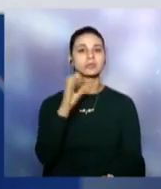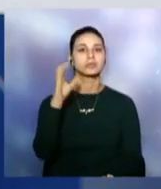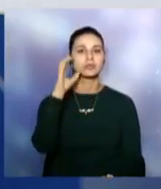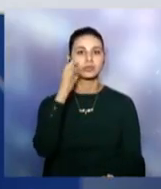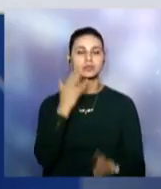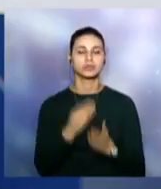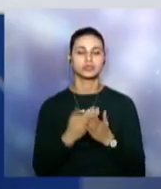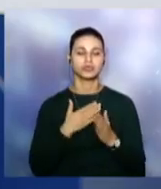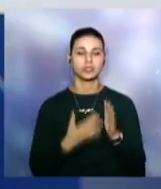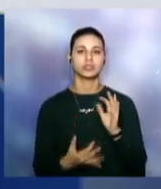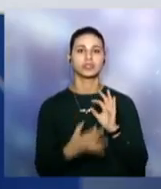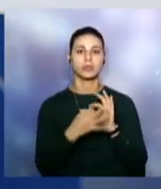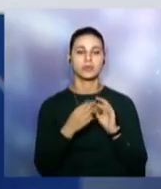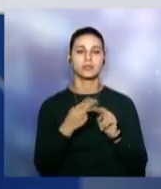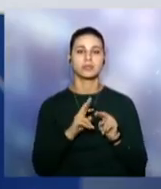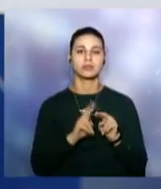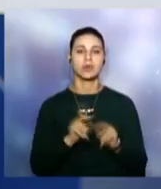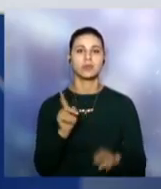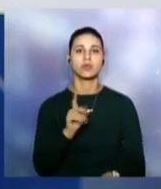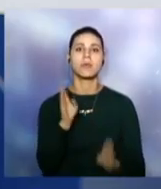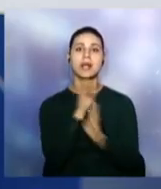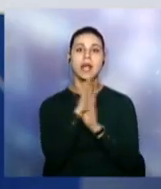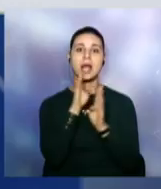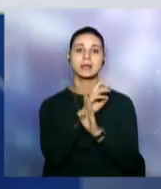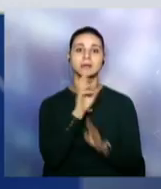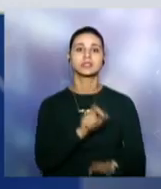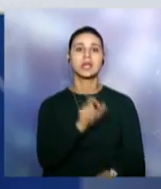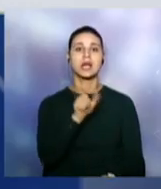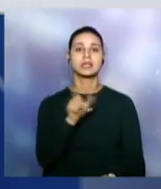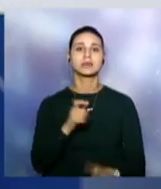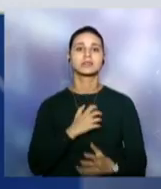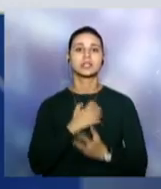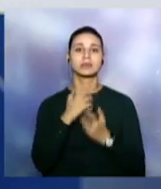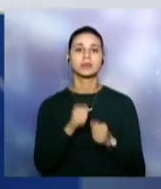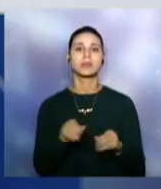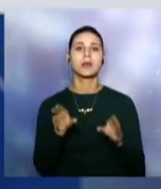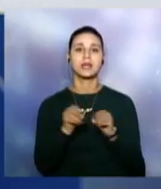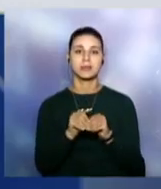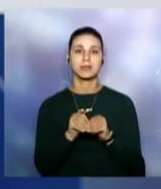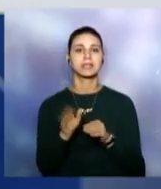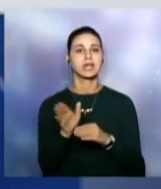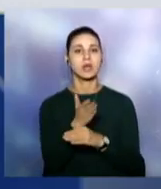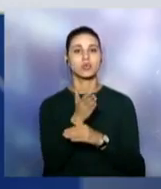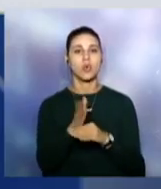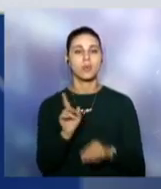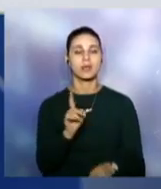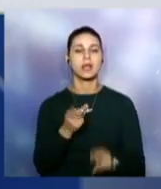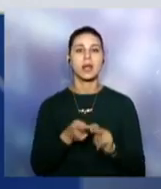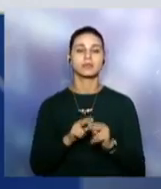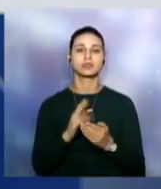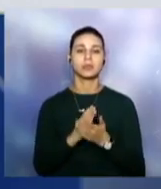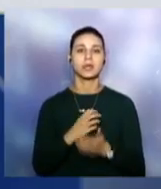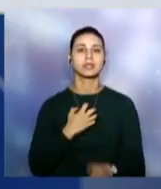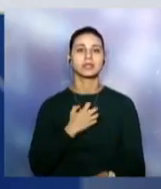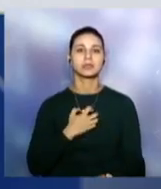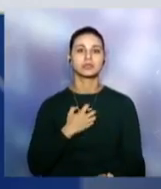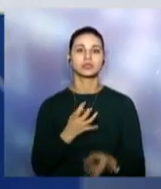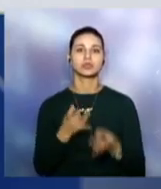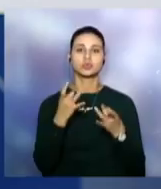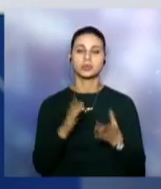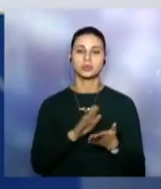მოისმინოთ, შემოგუერთდეთ, იმიტომ რომ გარემოს და ადამიანის ჯანმრთელობა ერთმანეთისაგან განუყოფელია. ამიტომ არის მნიშვნელოვანი არა